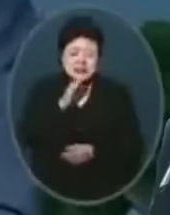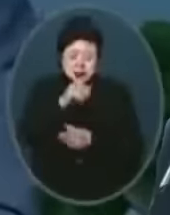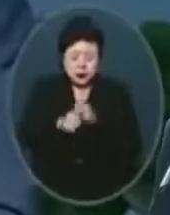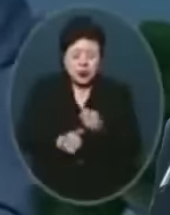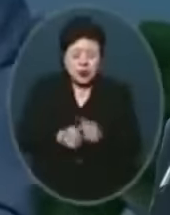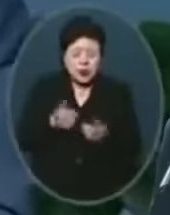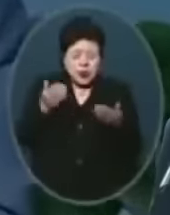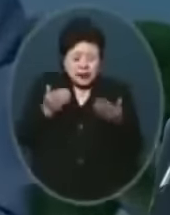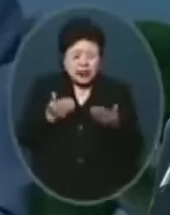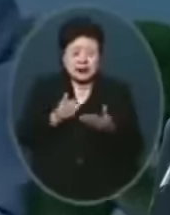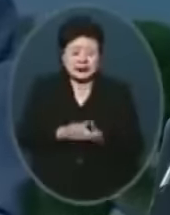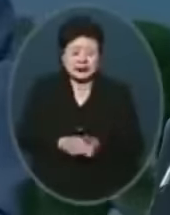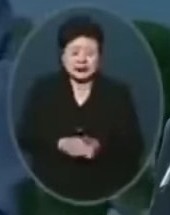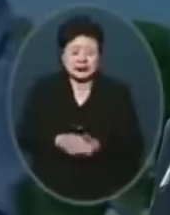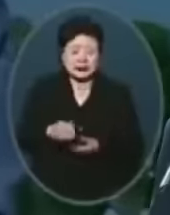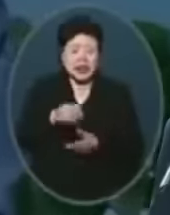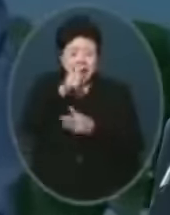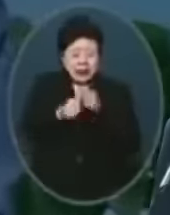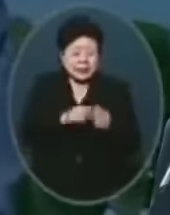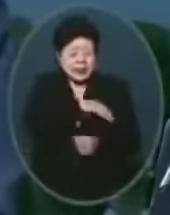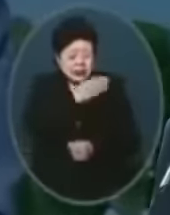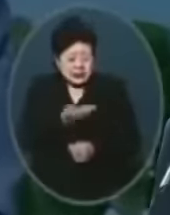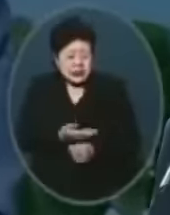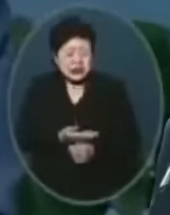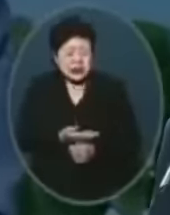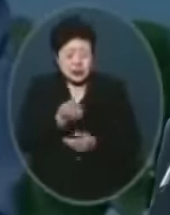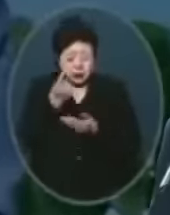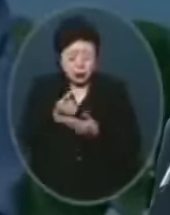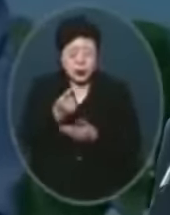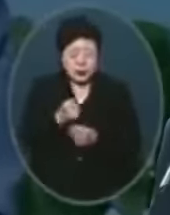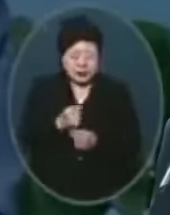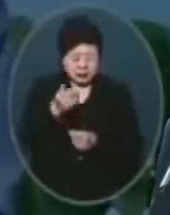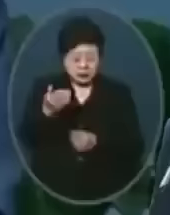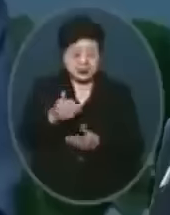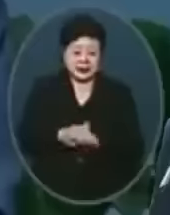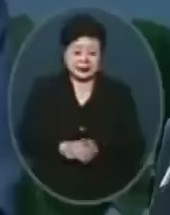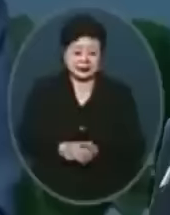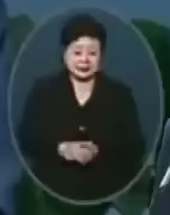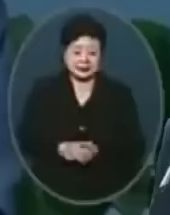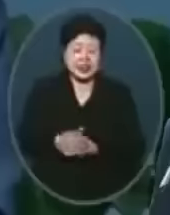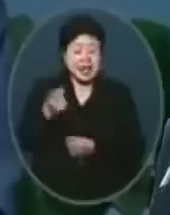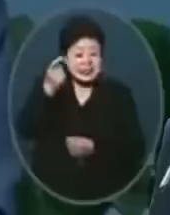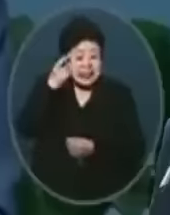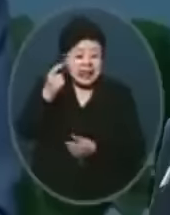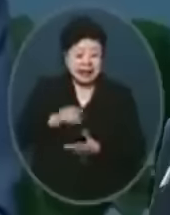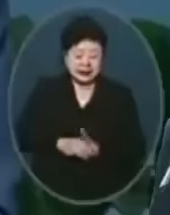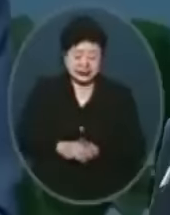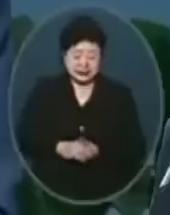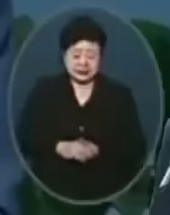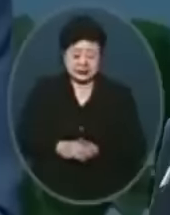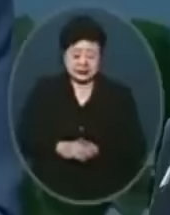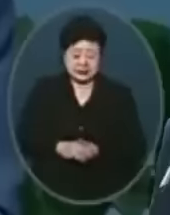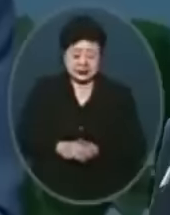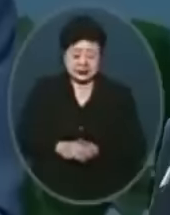실제적으로 하나님 능력이 여러분 인생에 다가오게 만드는 것입니다. 생각이